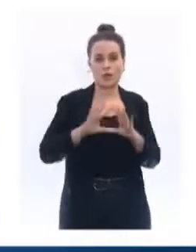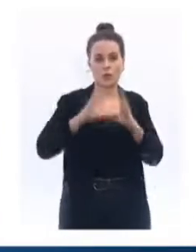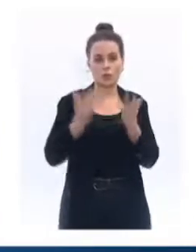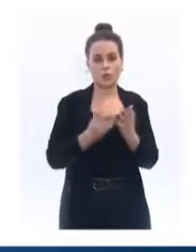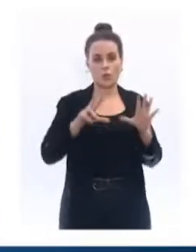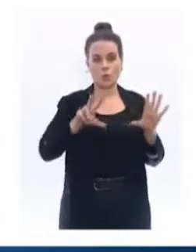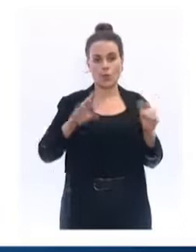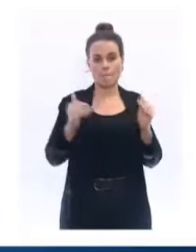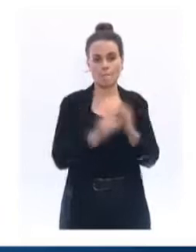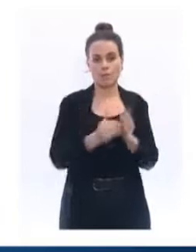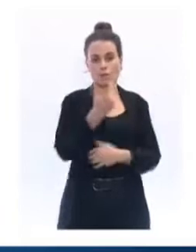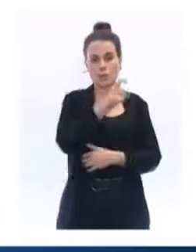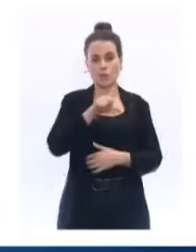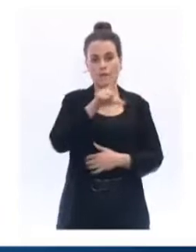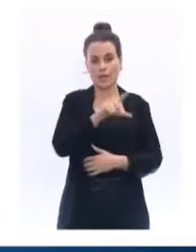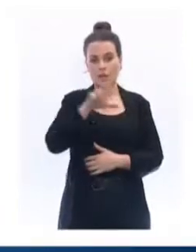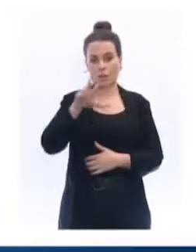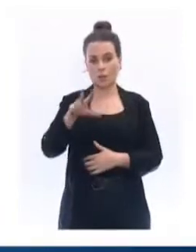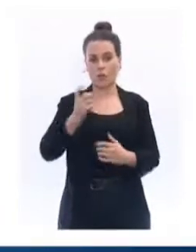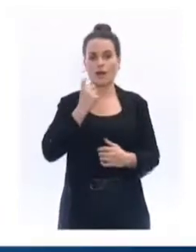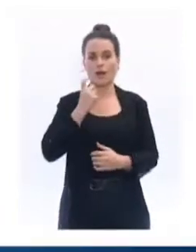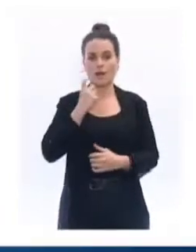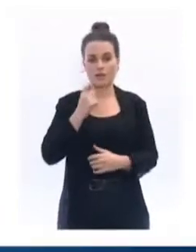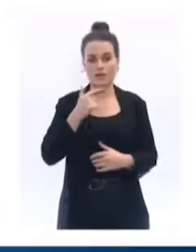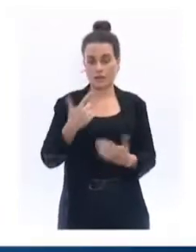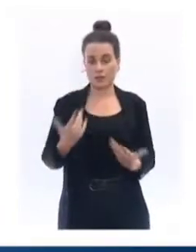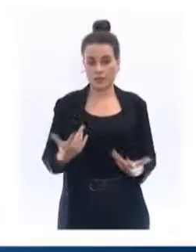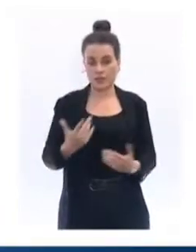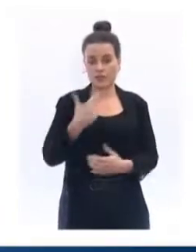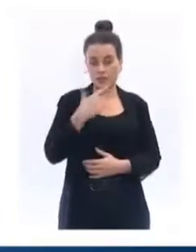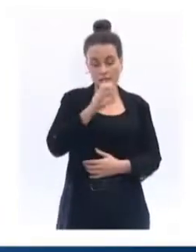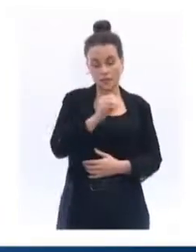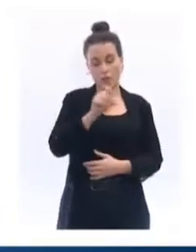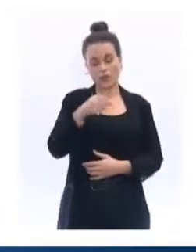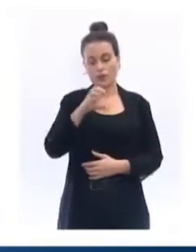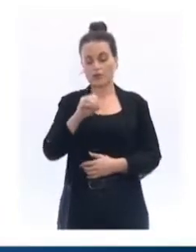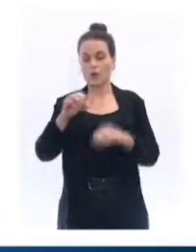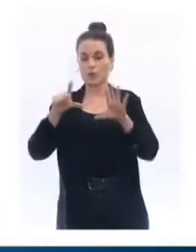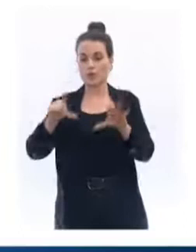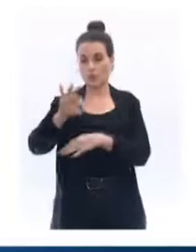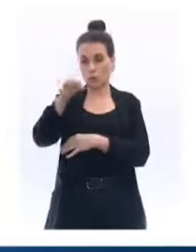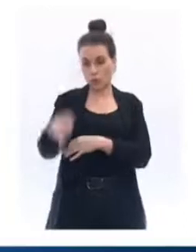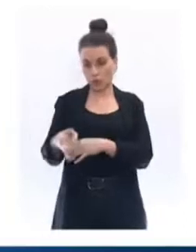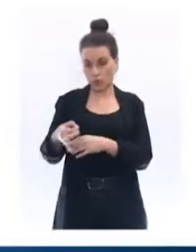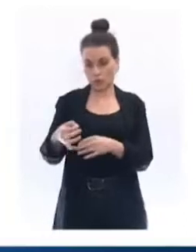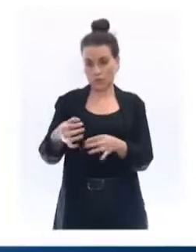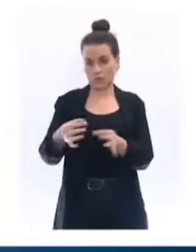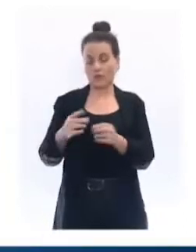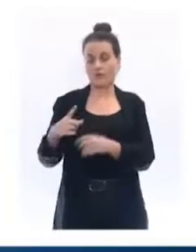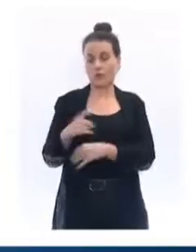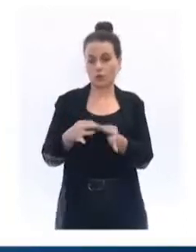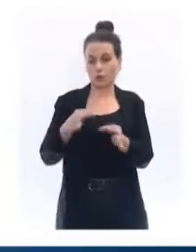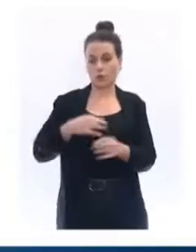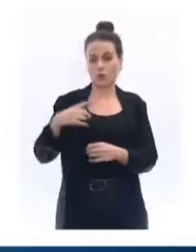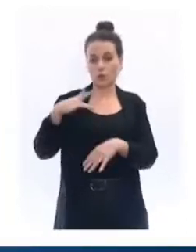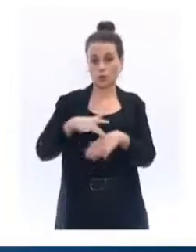millions 400 mille élèves dans notre pays donc 0 0 7% et s'agissant des personnels nous avions recensé sur les